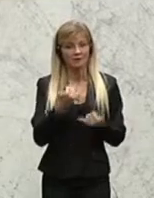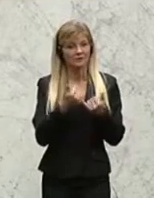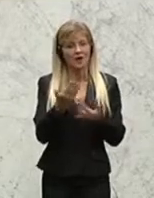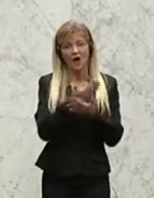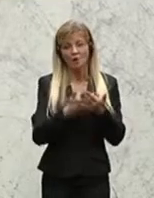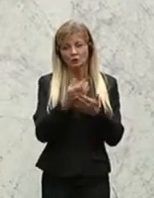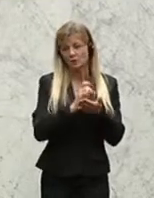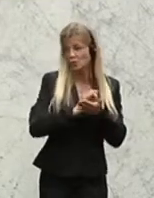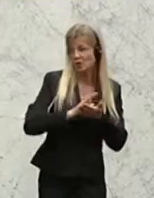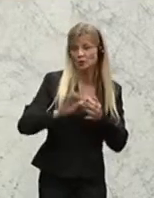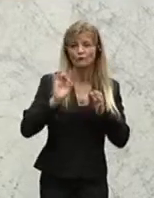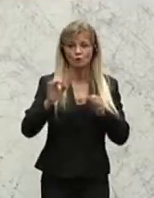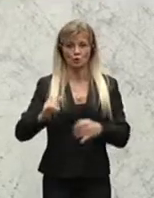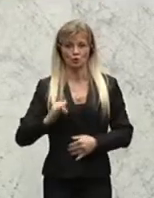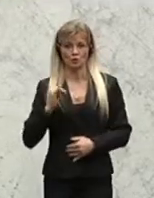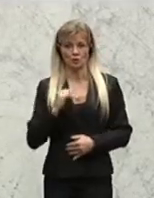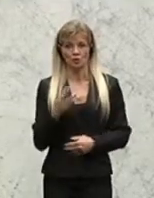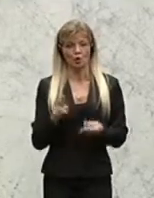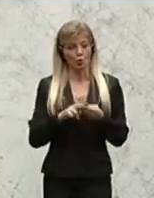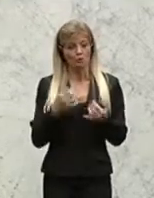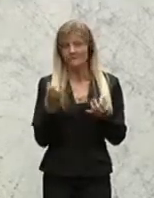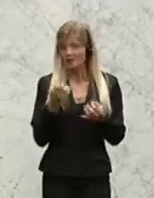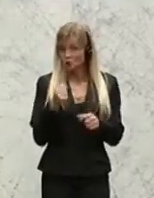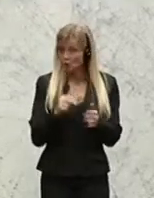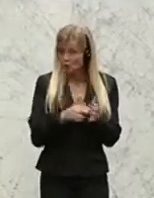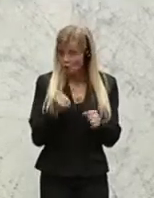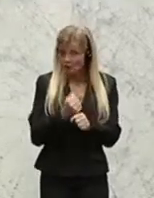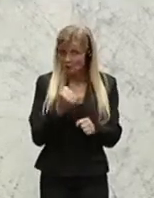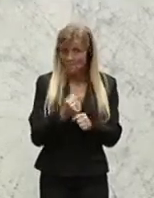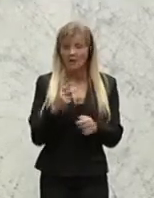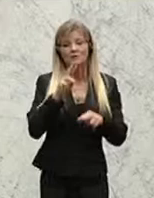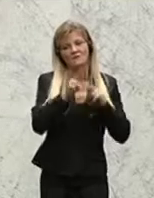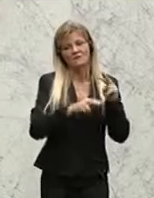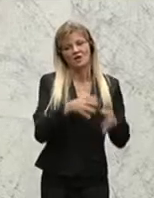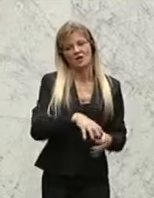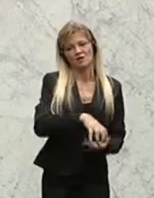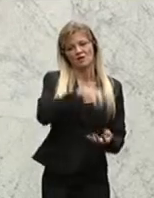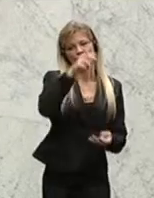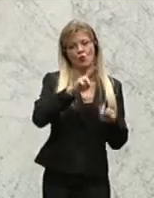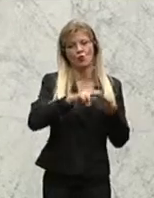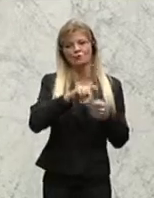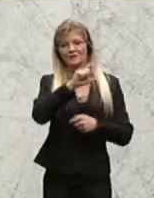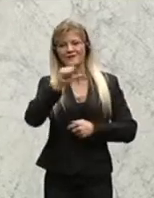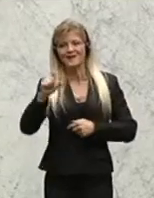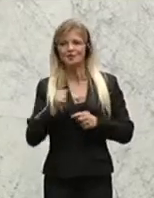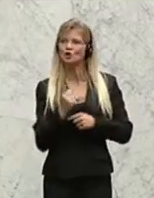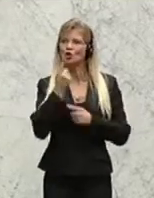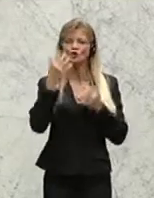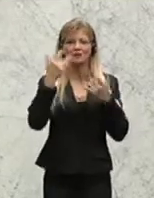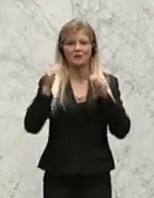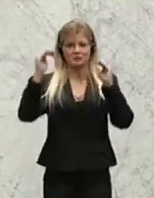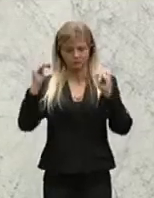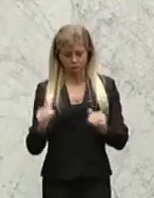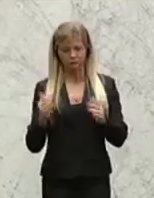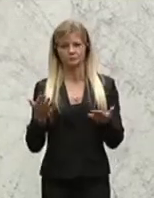erinnere an die Schaffung des Pflegefonds und an die Senkung der Klassenschülerhöchstzahlen. Ich erinnere an den